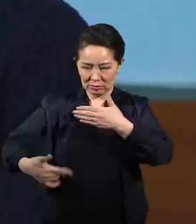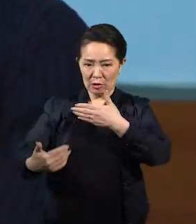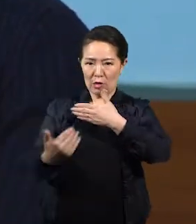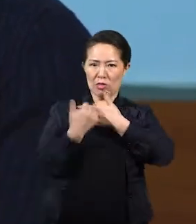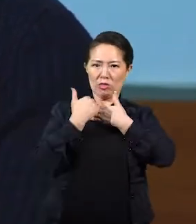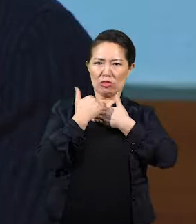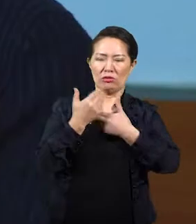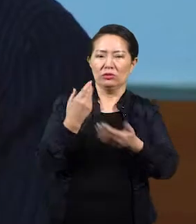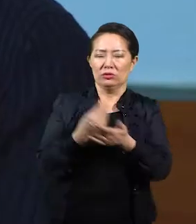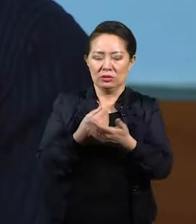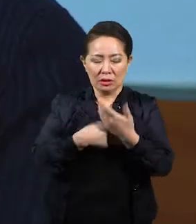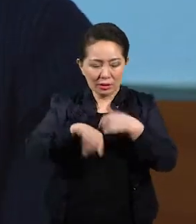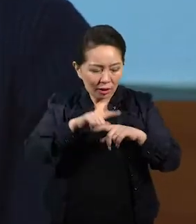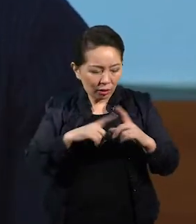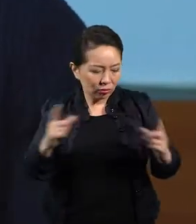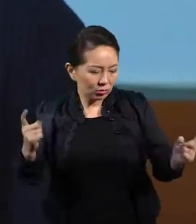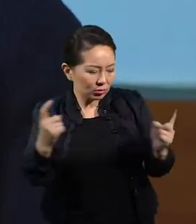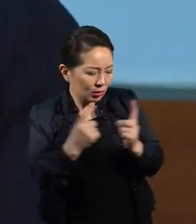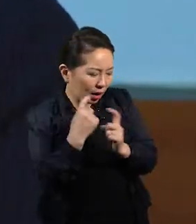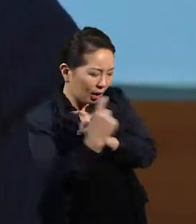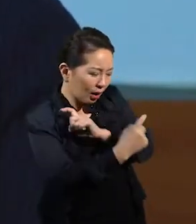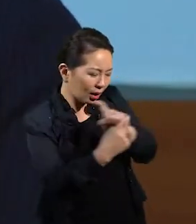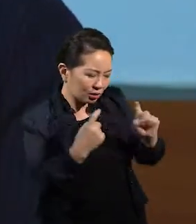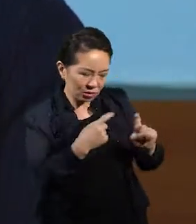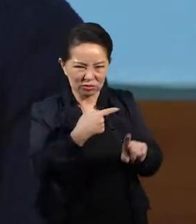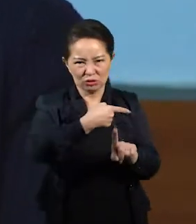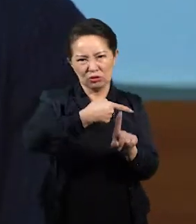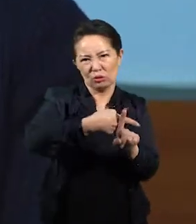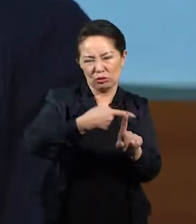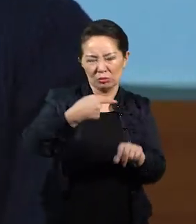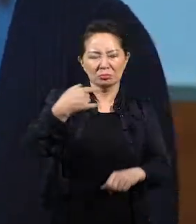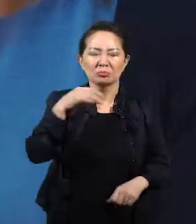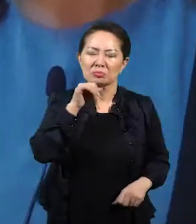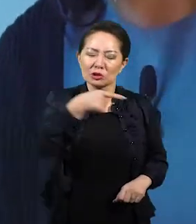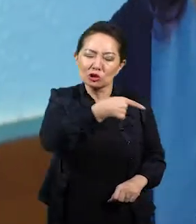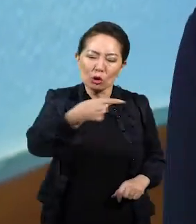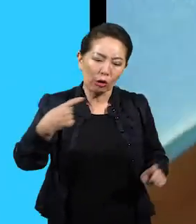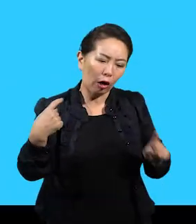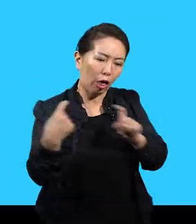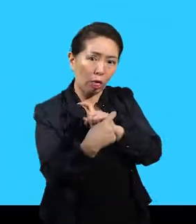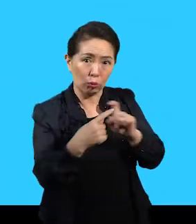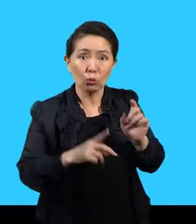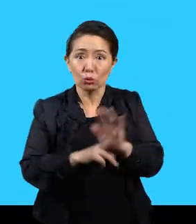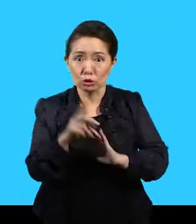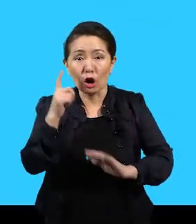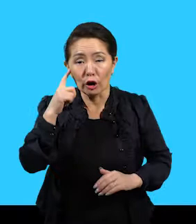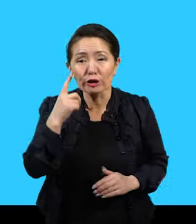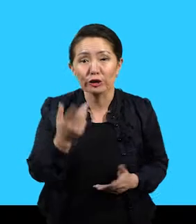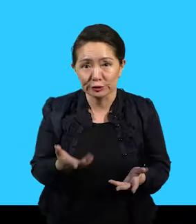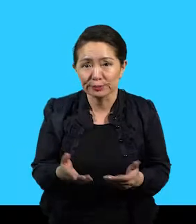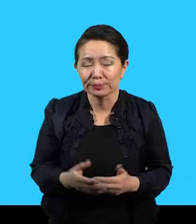нартай эргээд харьцахад нь сөрөг байдал үүсгдэг юм шүү гэдгийг ойлгох хэрэгтэй.